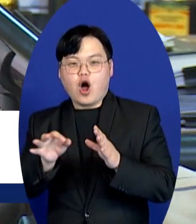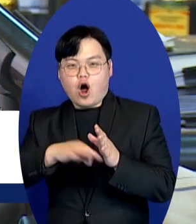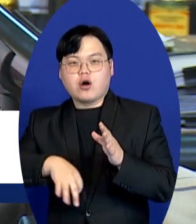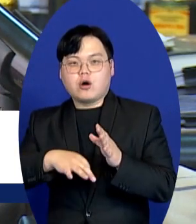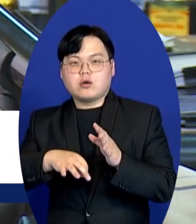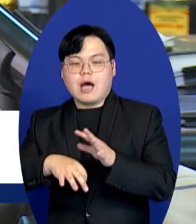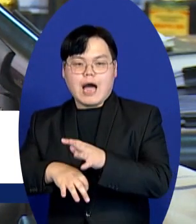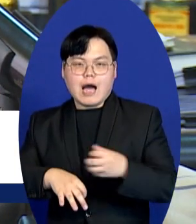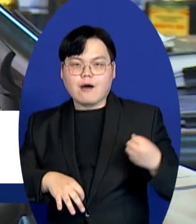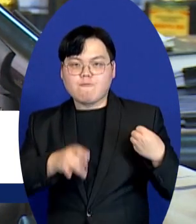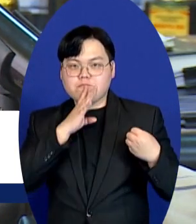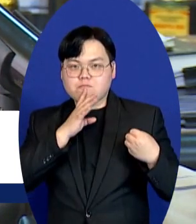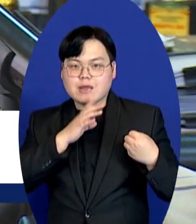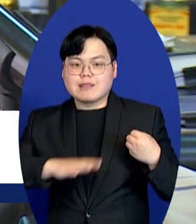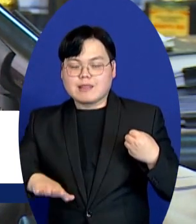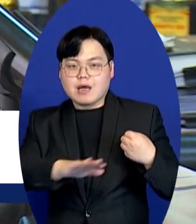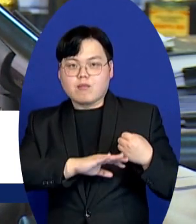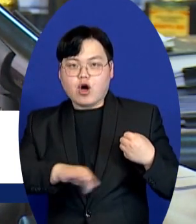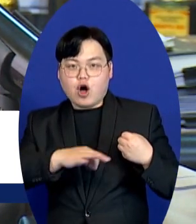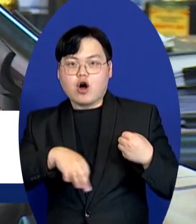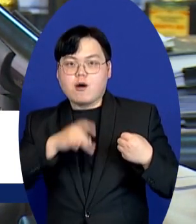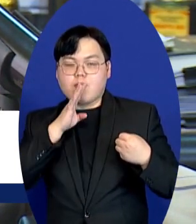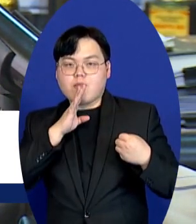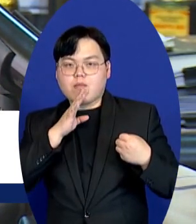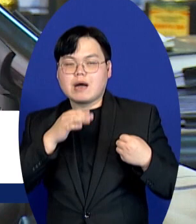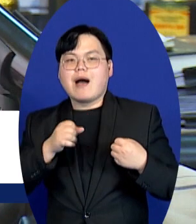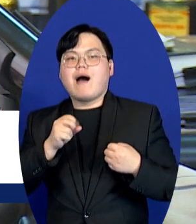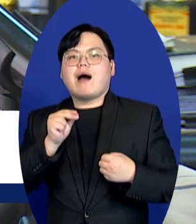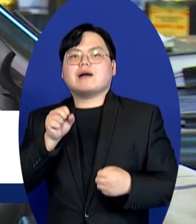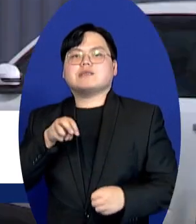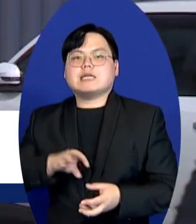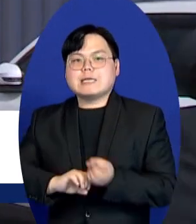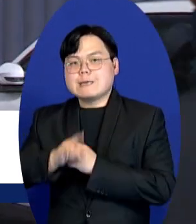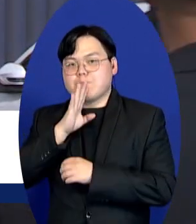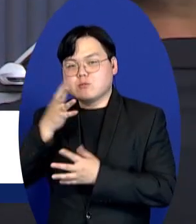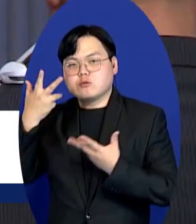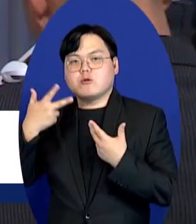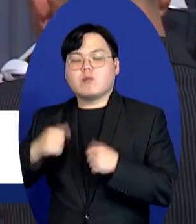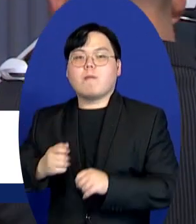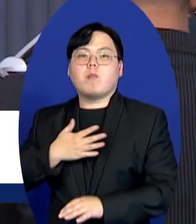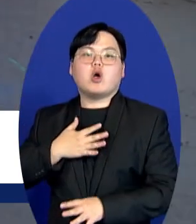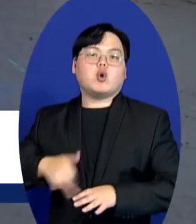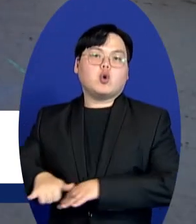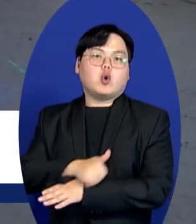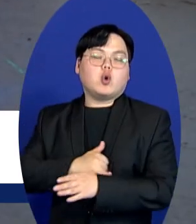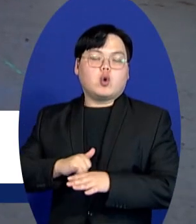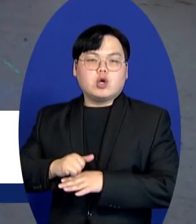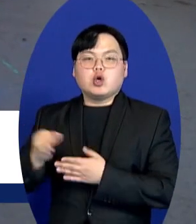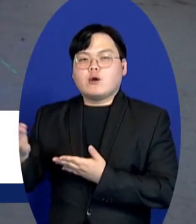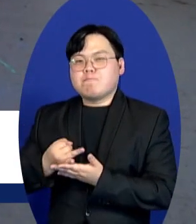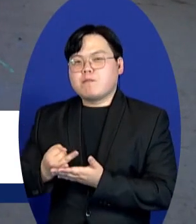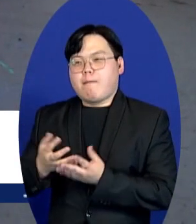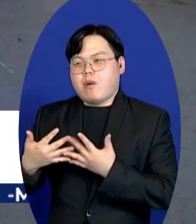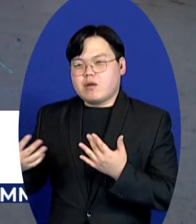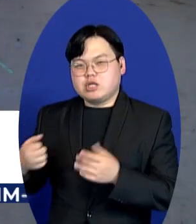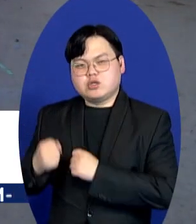талбайгаас гайлын байгууллагатайгаа хамтран зөвшөөрлийг нь авч ачлт хийх ажиллагааг зохион байгуулж байна. Манай улсад импортлогдох бараа бүтээгдэхүүн жил ирэх